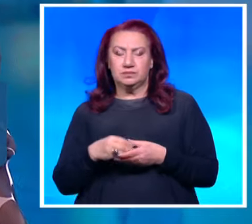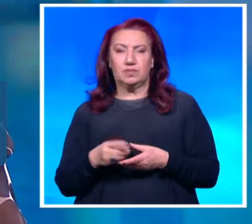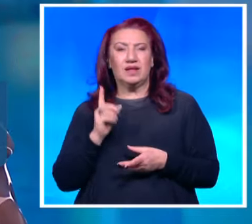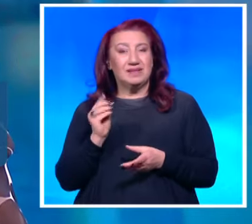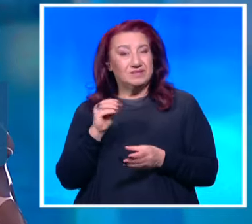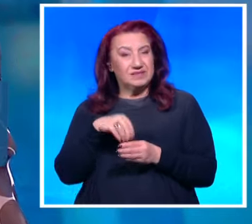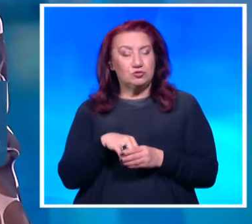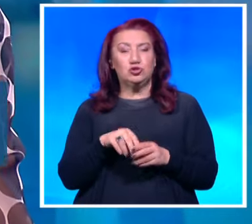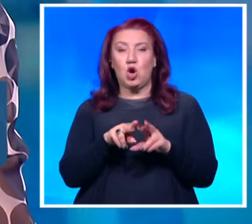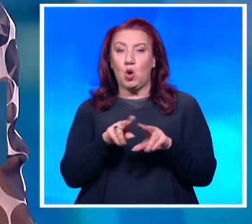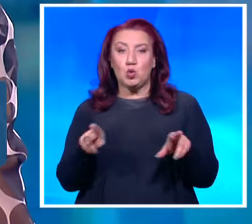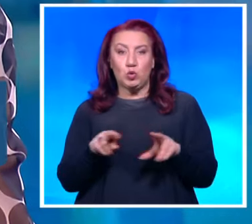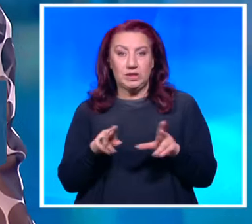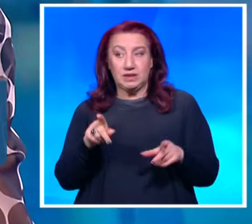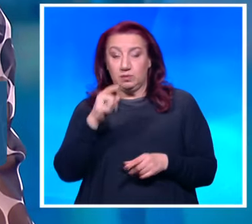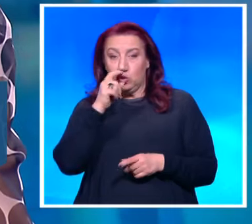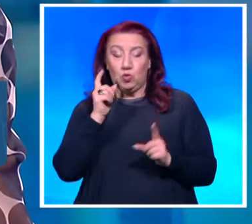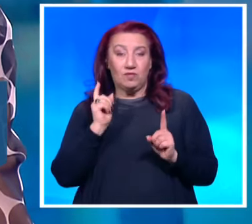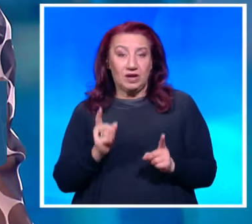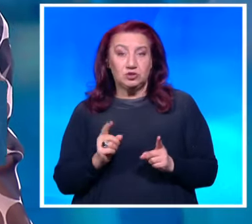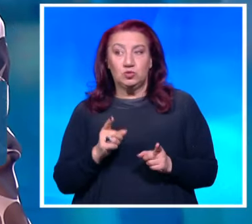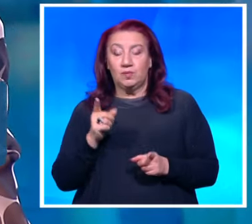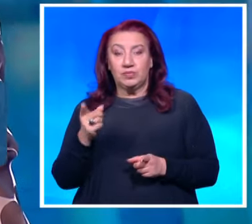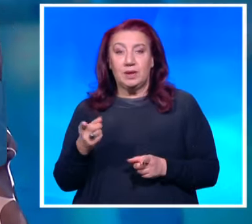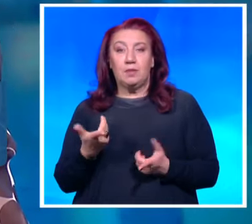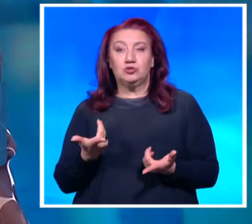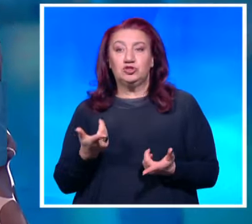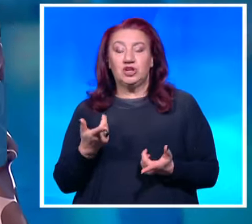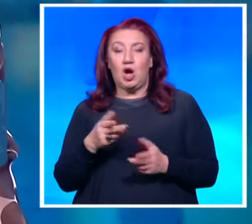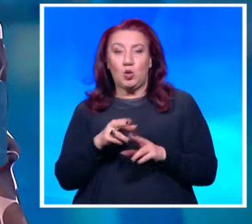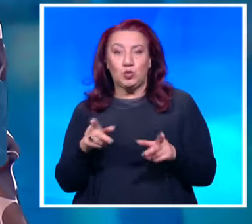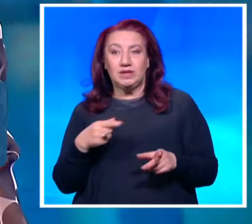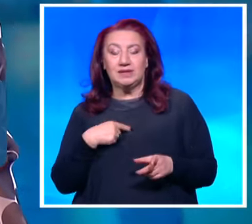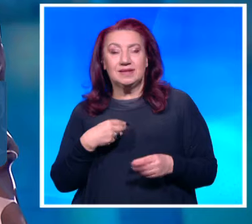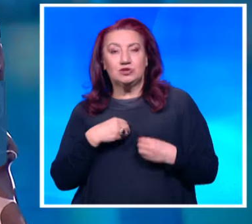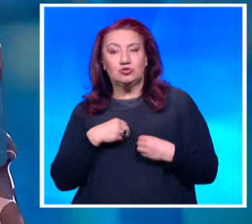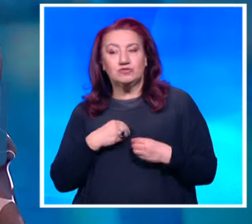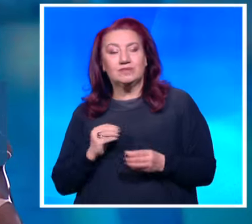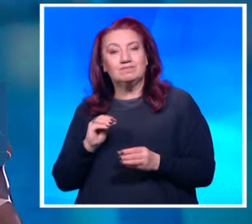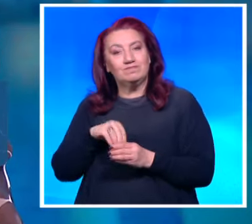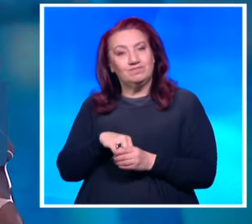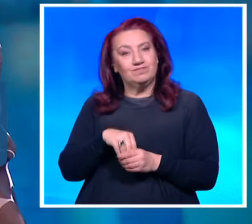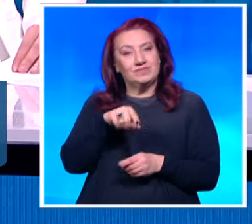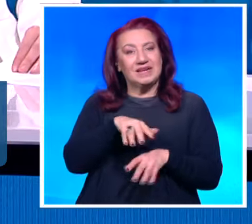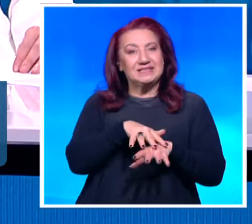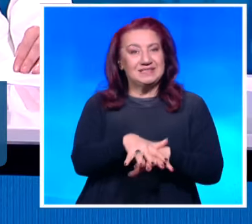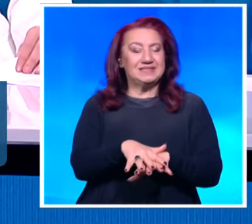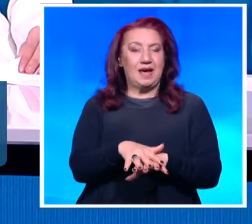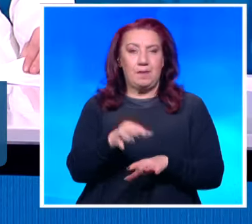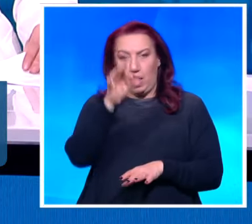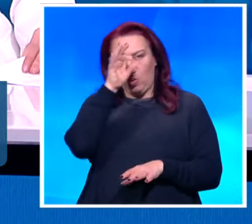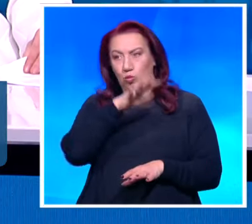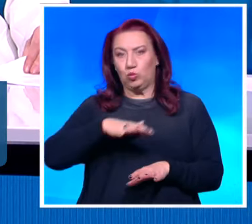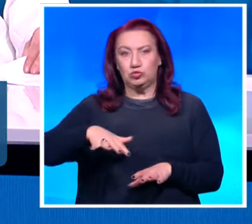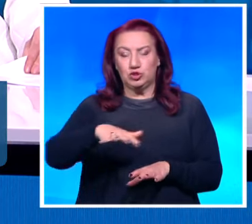изключителна значимост. И да могат те да чувстват принадлежност към тази система. Тоест, това изследване всъщност